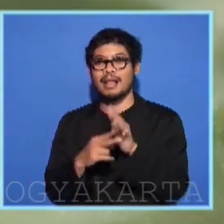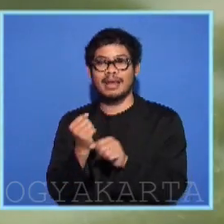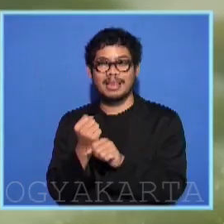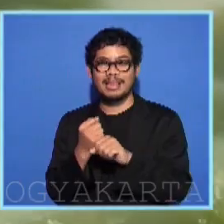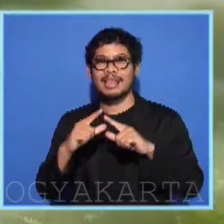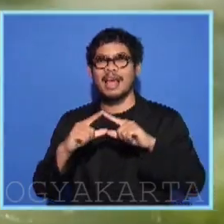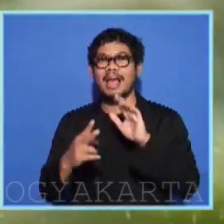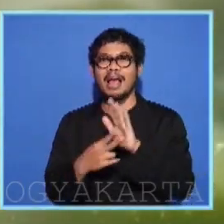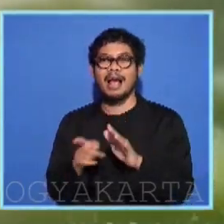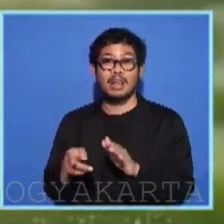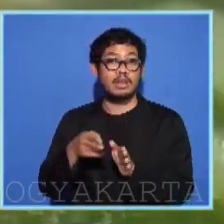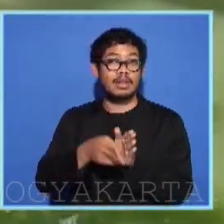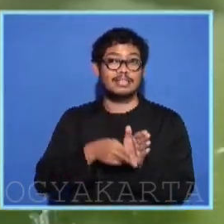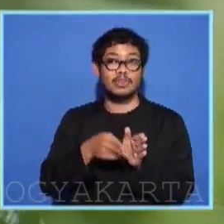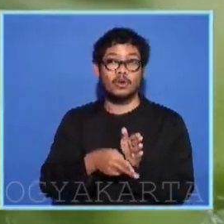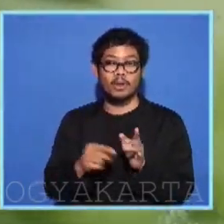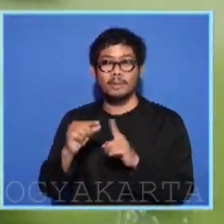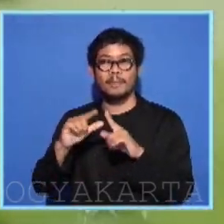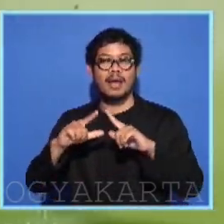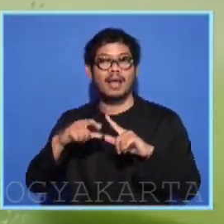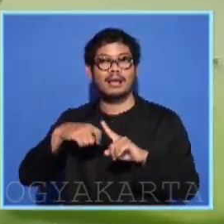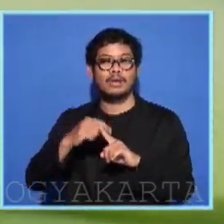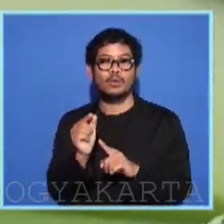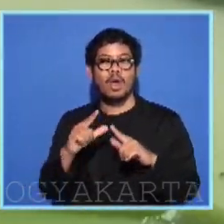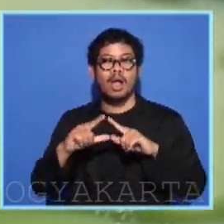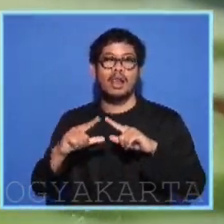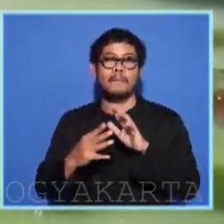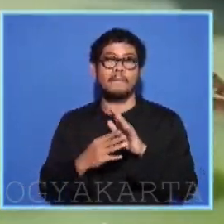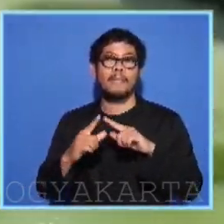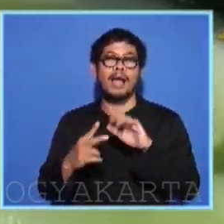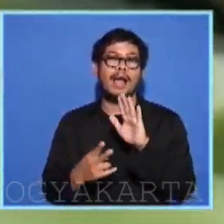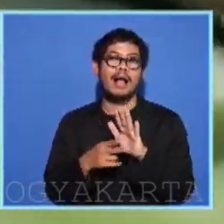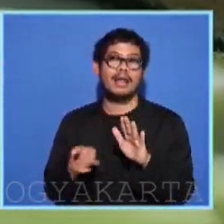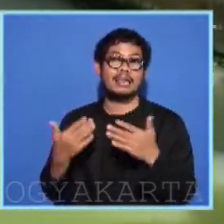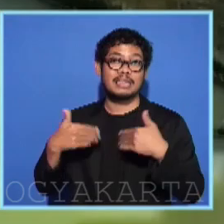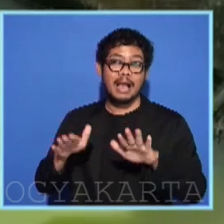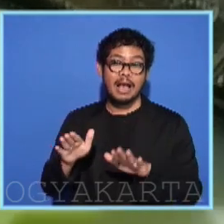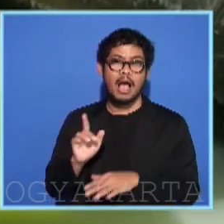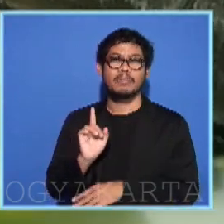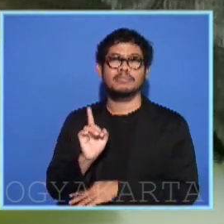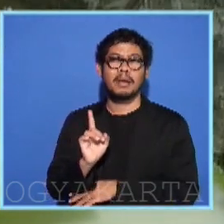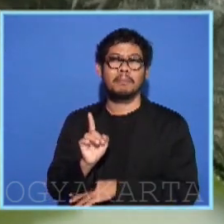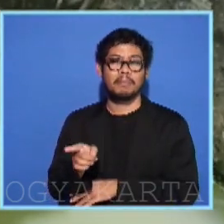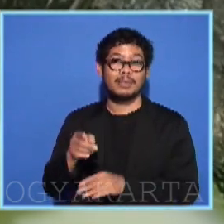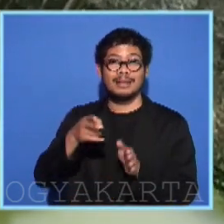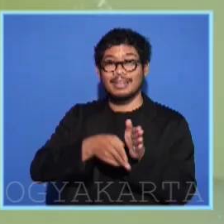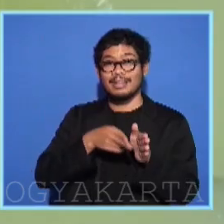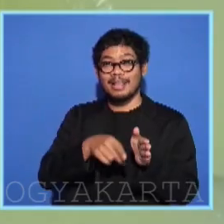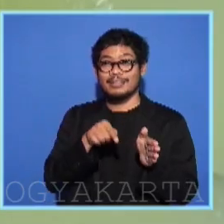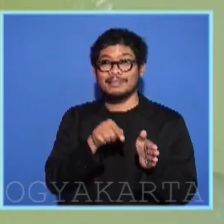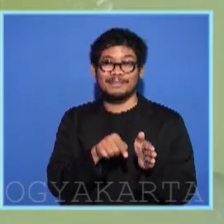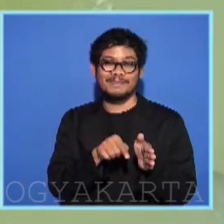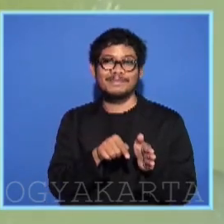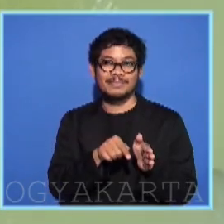pakualam sebagai lokasi akhir pengangkutan mangan di masa lalu telah lenyap terkena proyek pembangunan jalur rel kereta api ganda kotoarjo